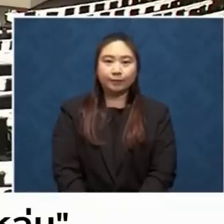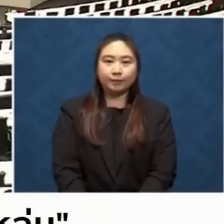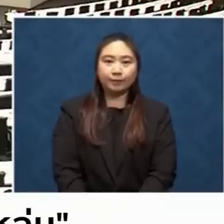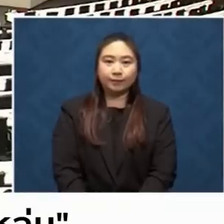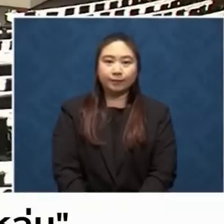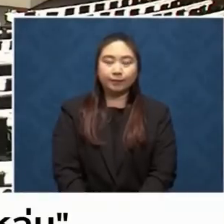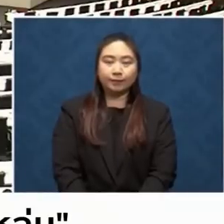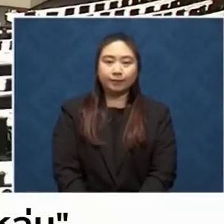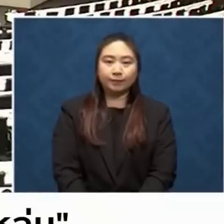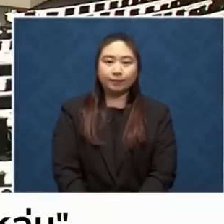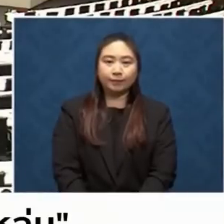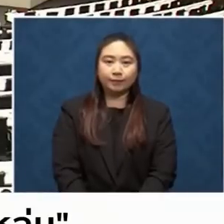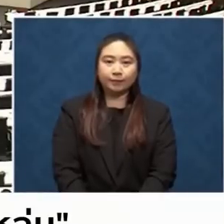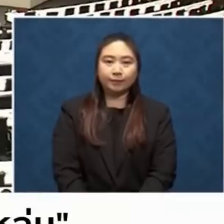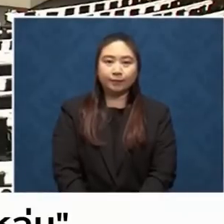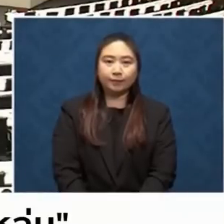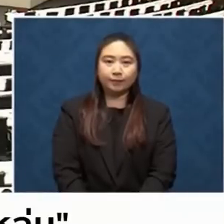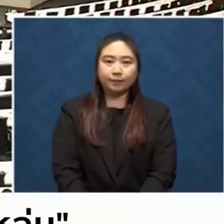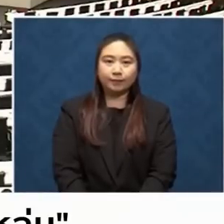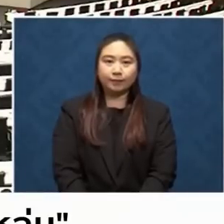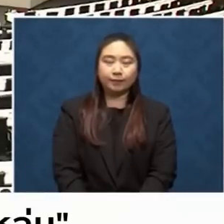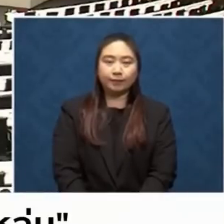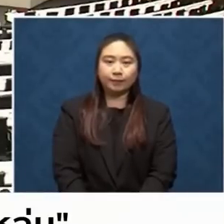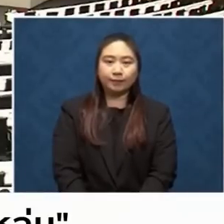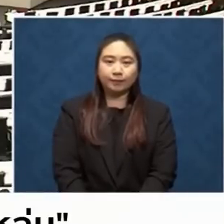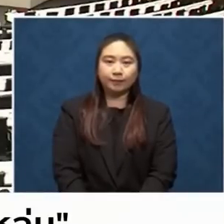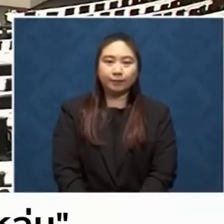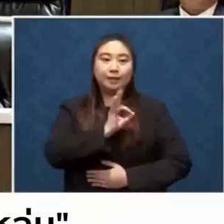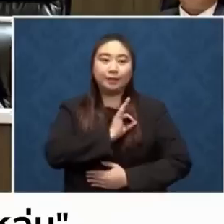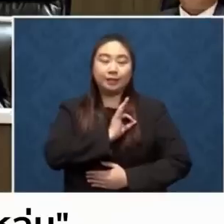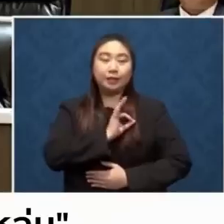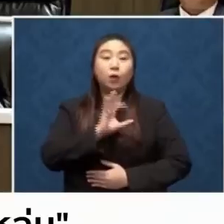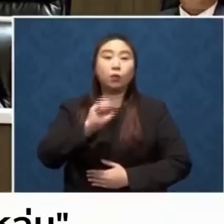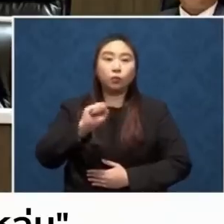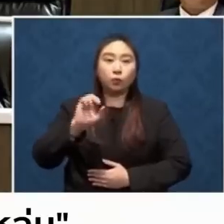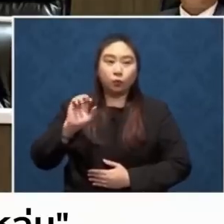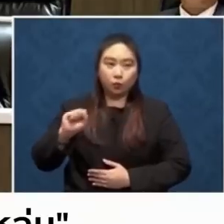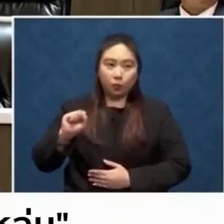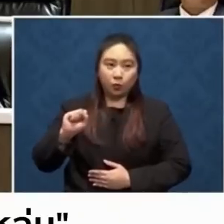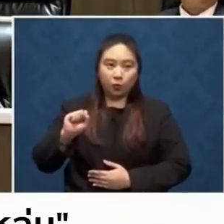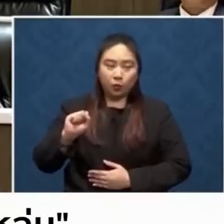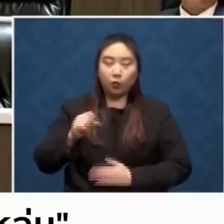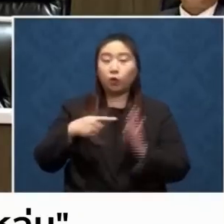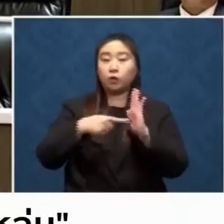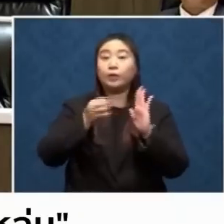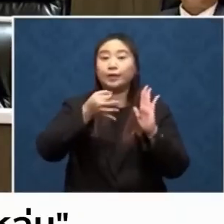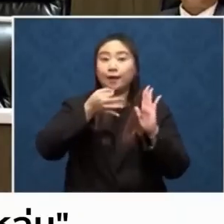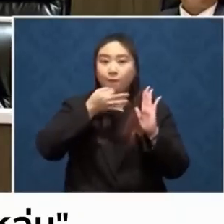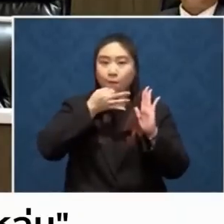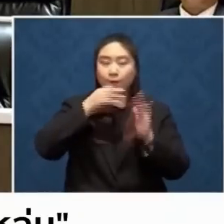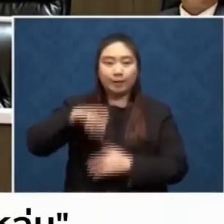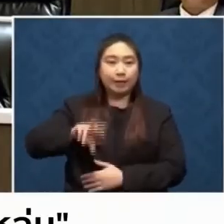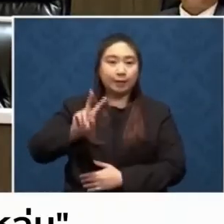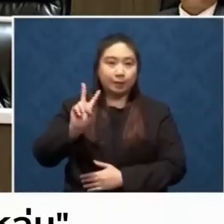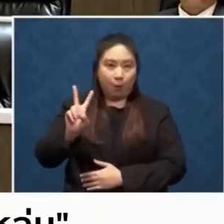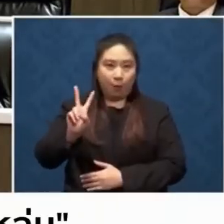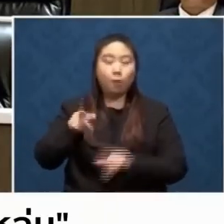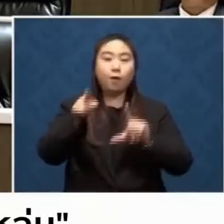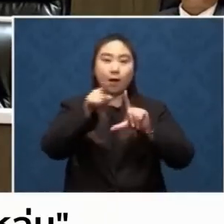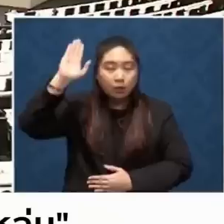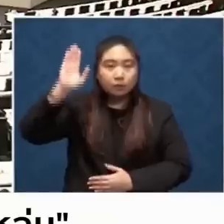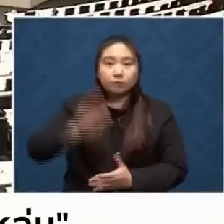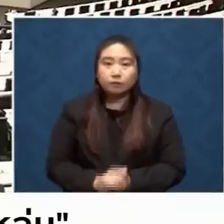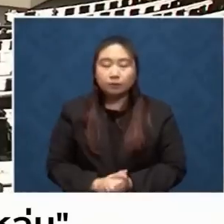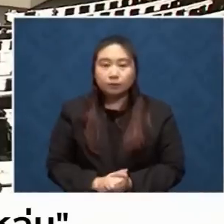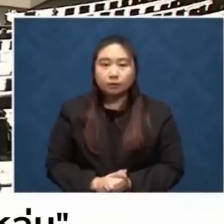ประชุมร่วมรัฐสภาครั้งที่5วาระพิเศษเพื่อพิจารณาเรื่องด่วนคณะรัฐมนตรีแถลงนโยบายต่อรัฐสภาตามมาตร